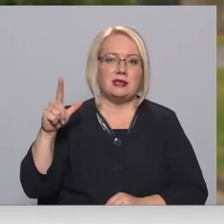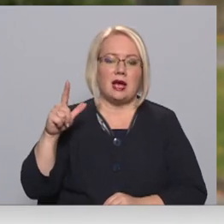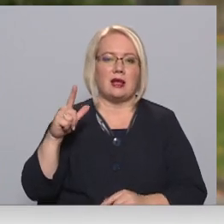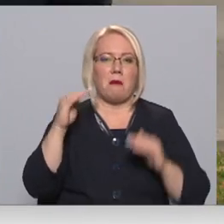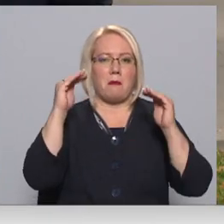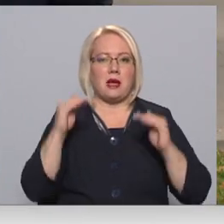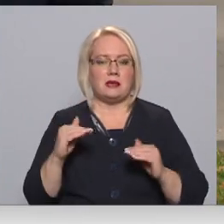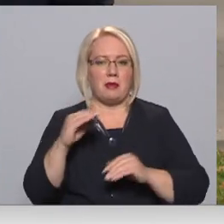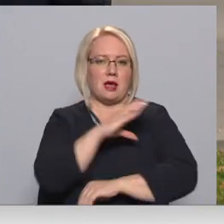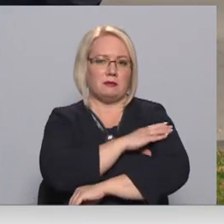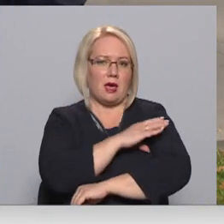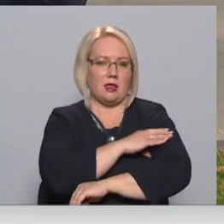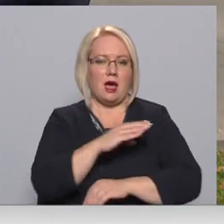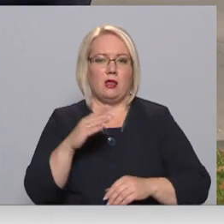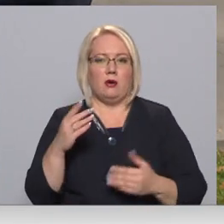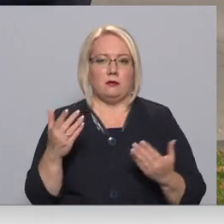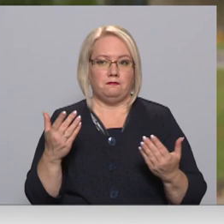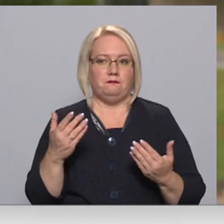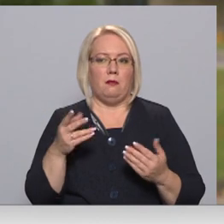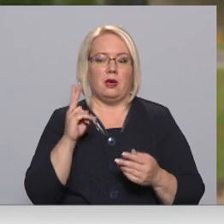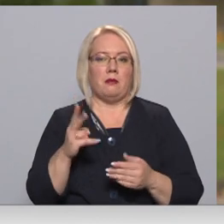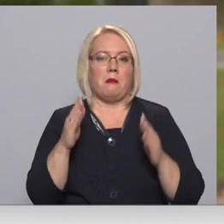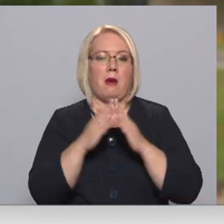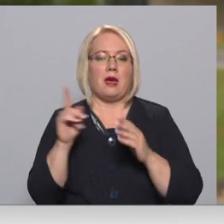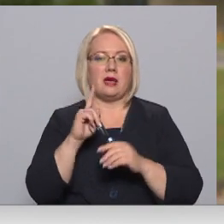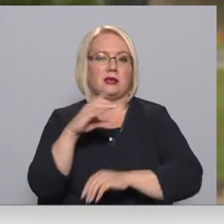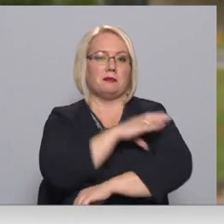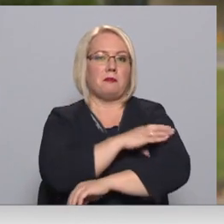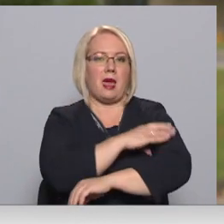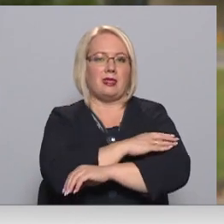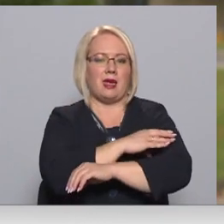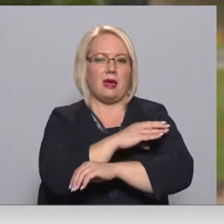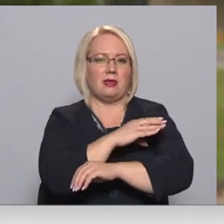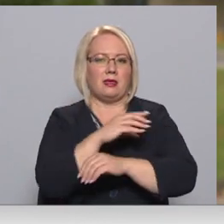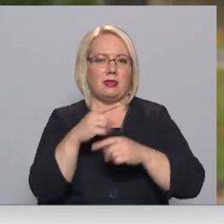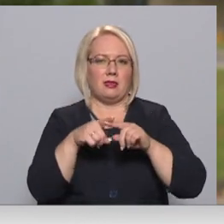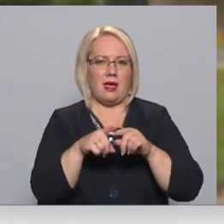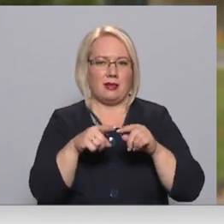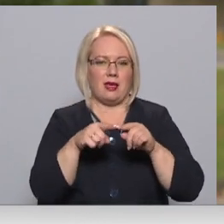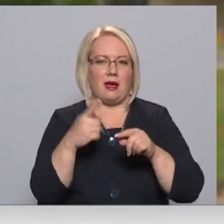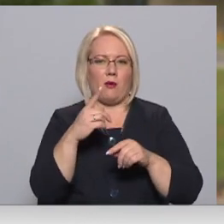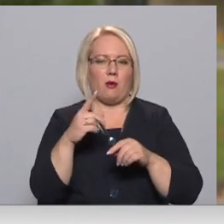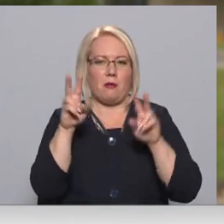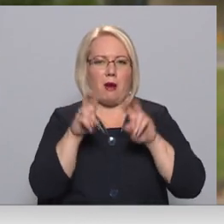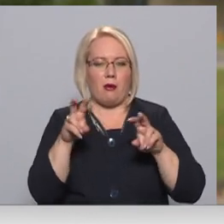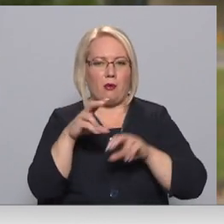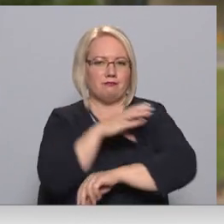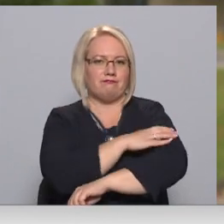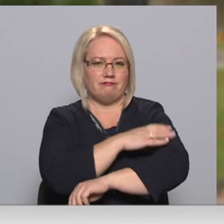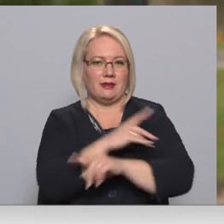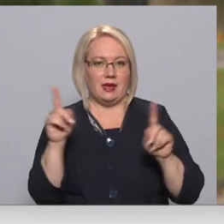pazemināt to spiedienu. Vien aparāts tas jau vispār būtu labi, ja, jo padzem mani paaugstināts spiediens, nu,